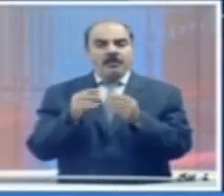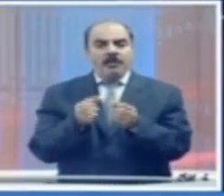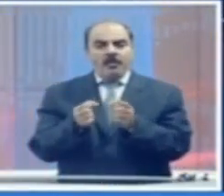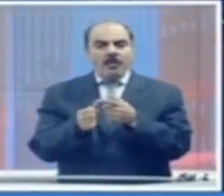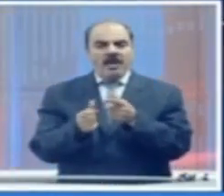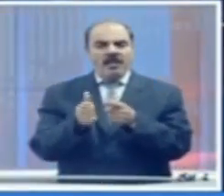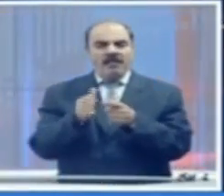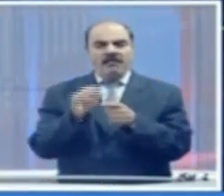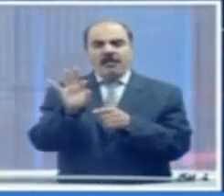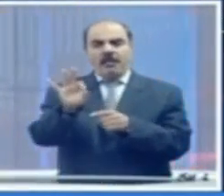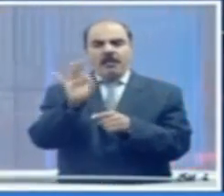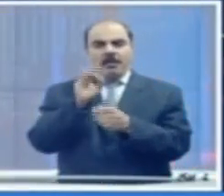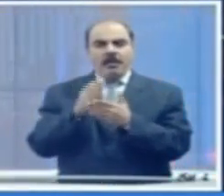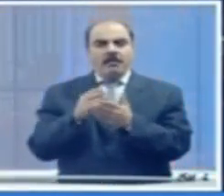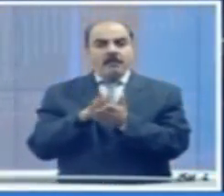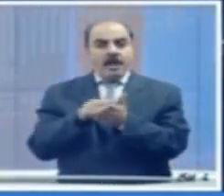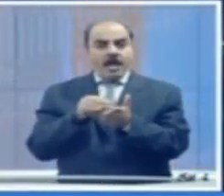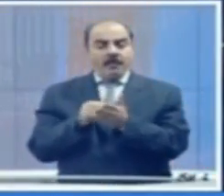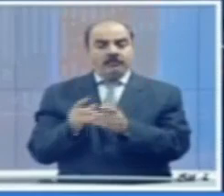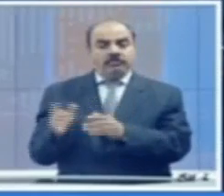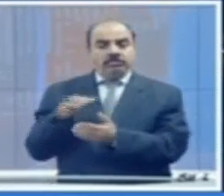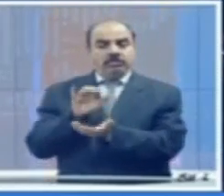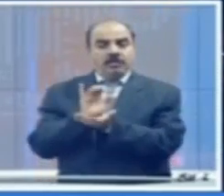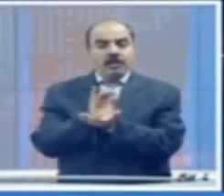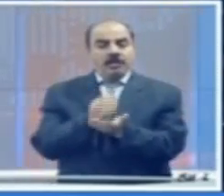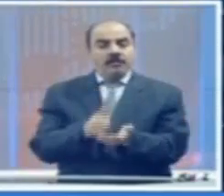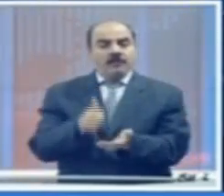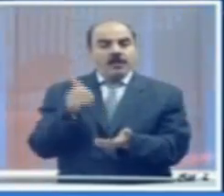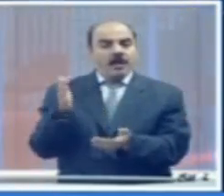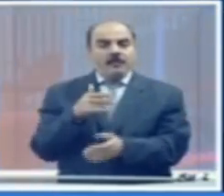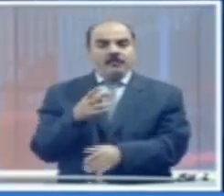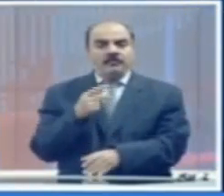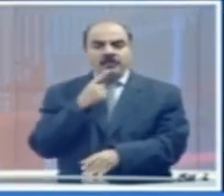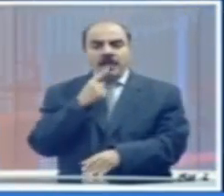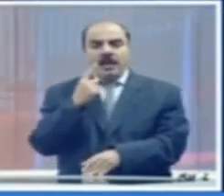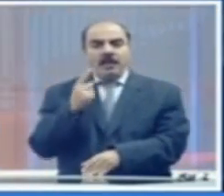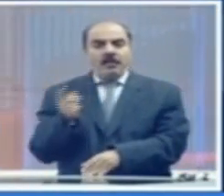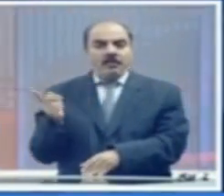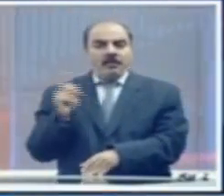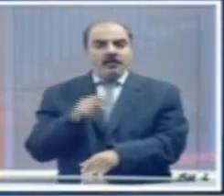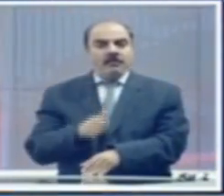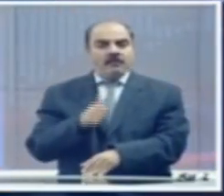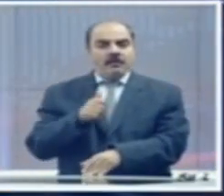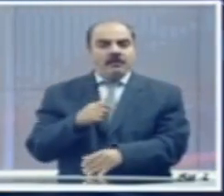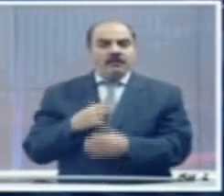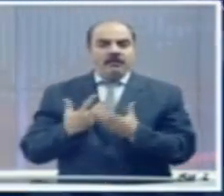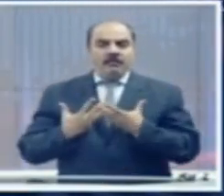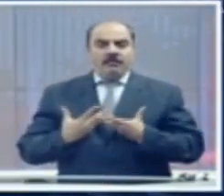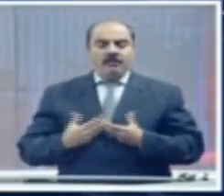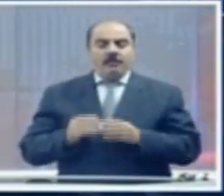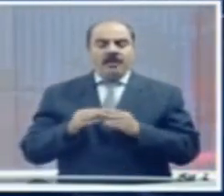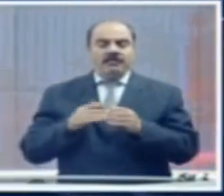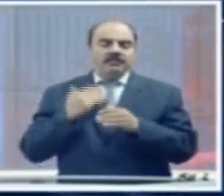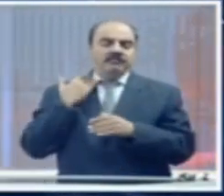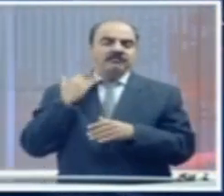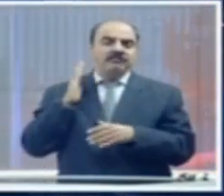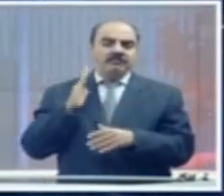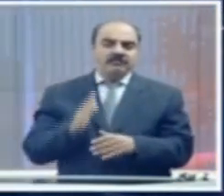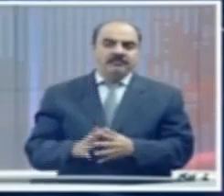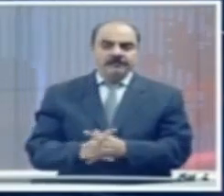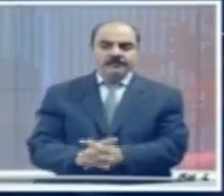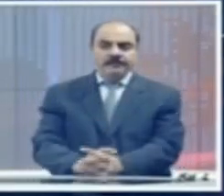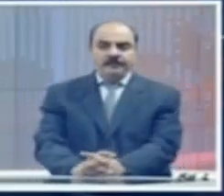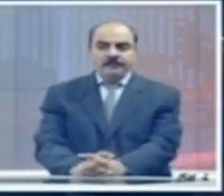المصري الوحيد الذي تم اختياره منذ بداية تلك الجائزة الدولية منذ 20 عاما، وهو ما يعد إنجازا